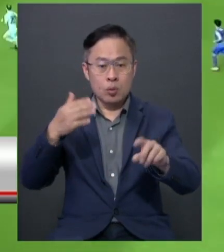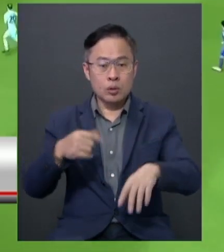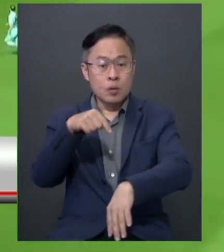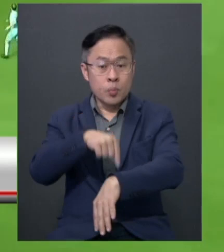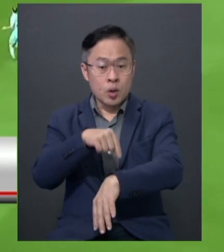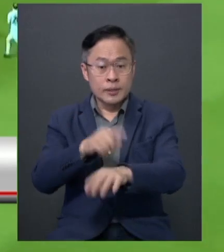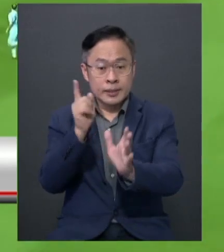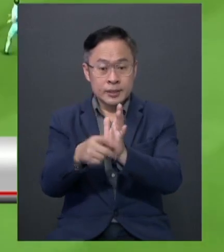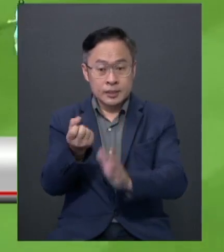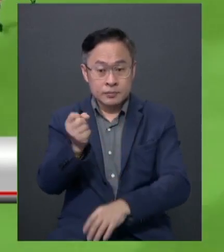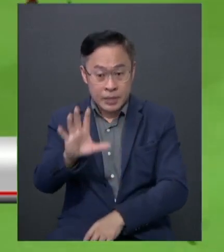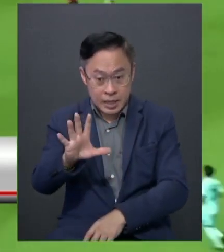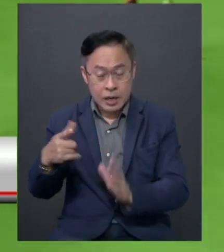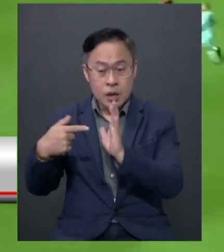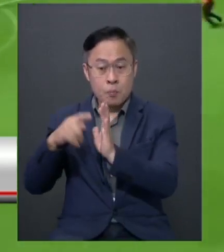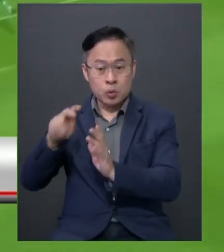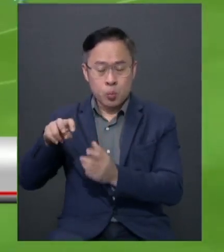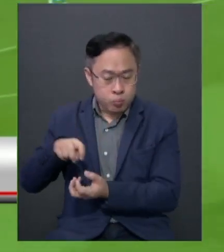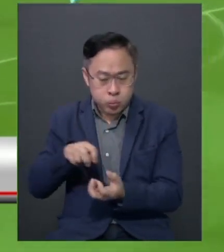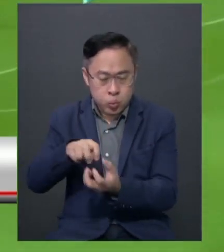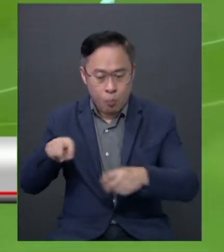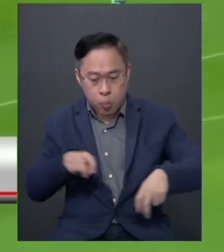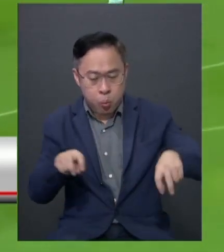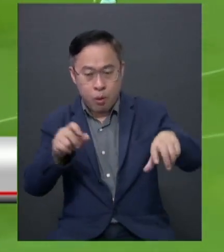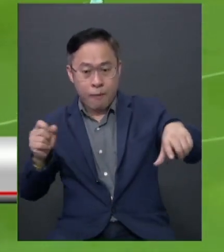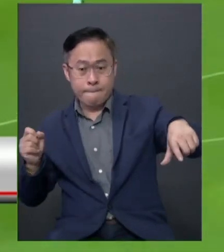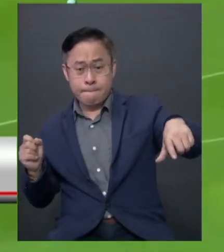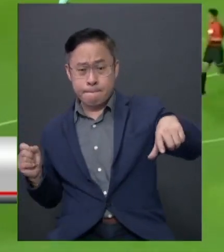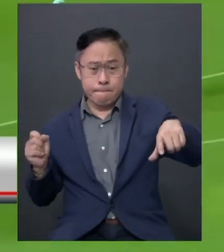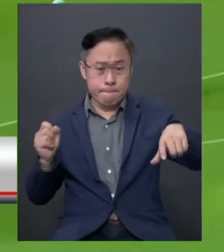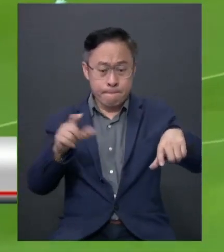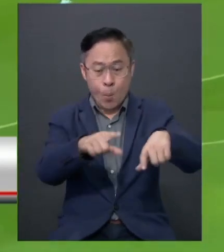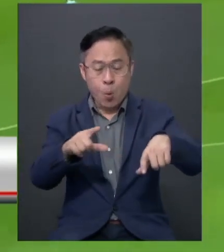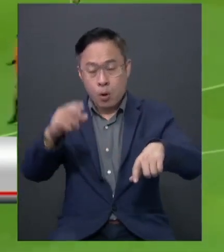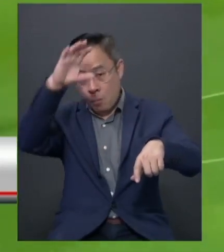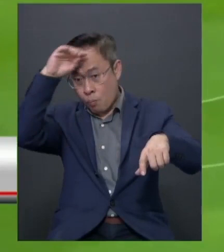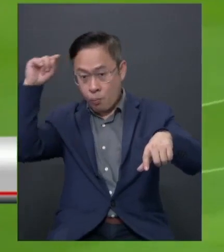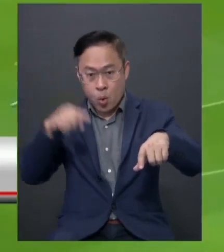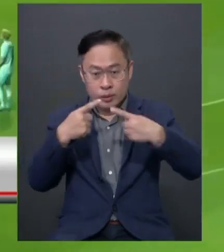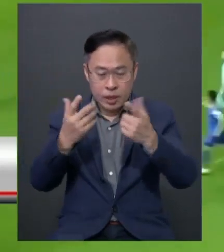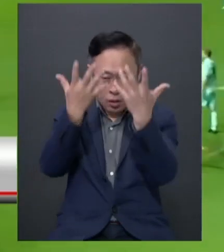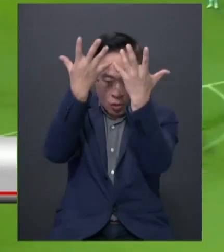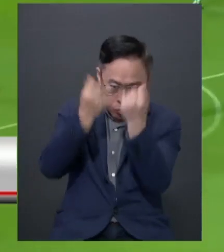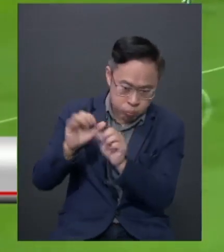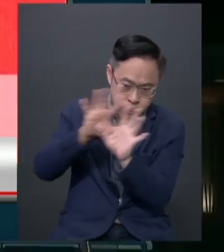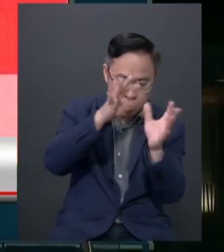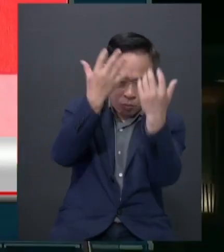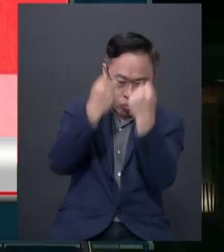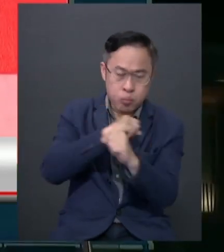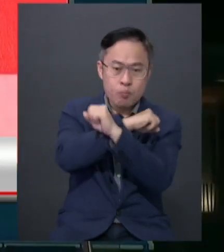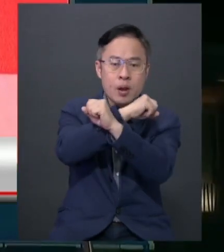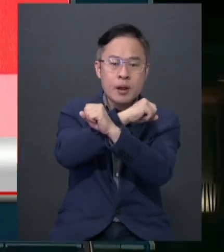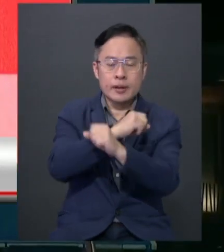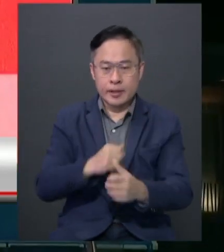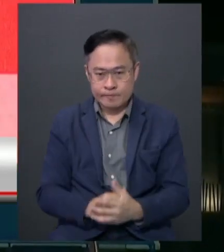ากนั้นนาที15 BG เกือบได้ประตูตีเสมอครับสันติภาพเปิดมาชาววัดมงแล้วติดเซฟส่วนเป็นเซโรจูเนียเนี่ยมงซ้ำเ